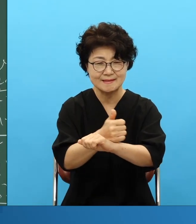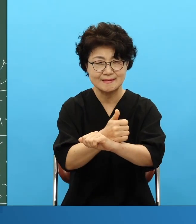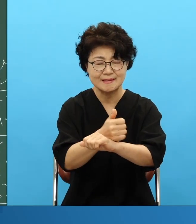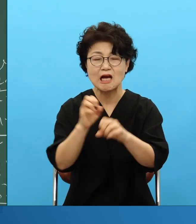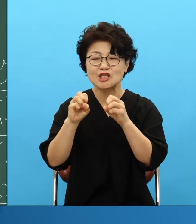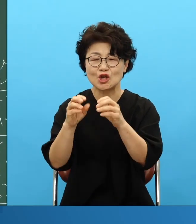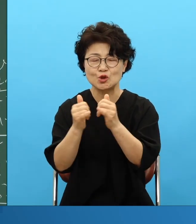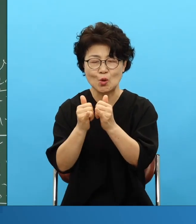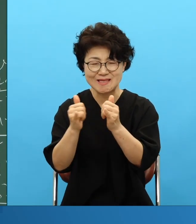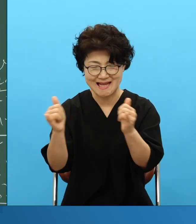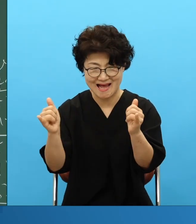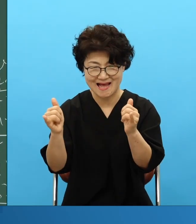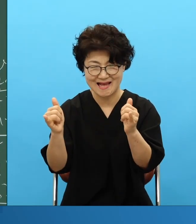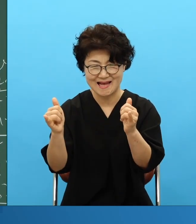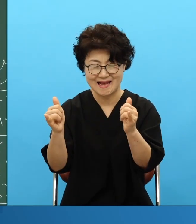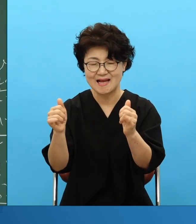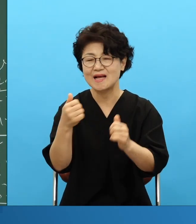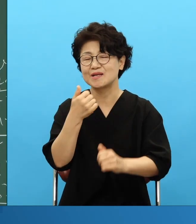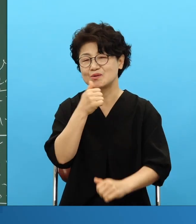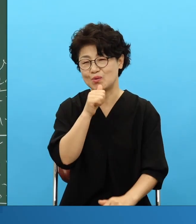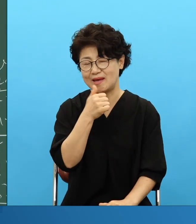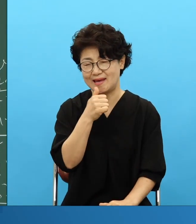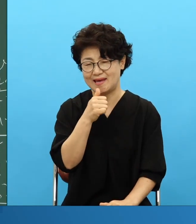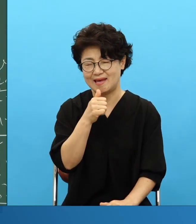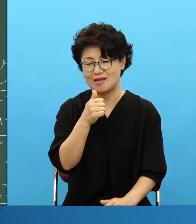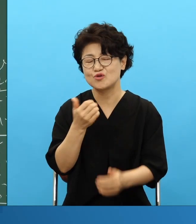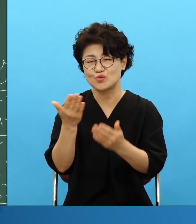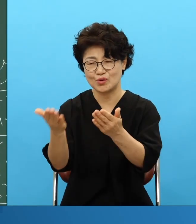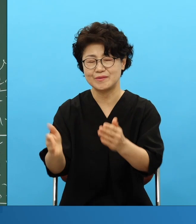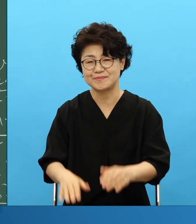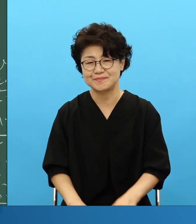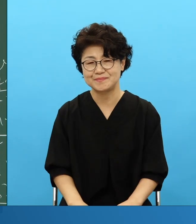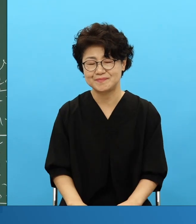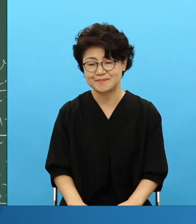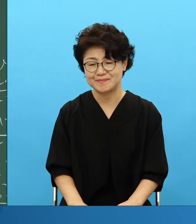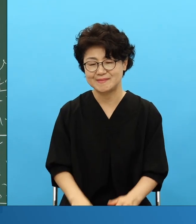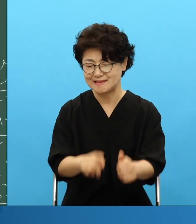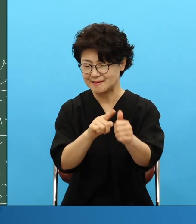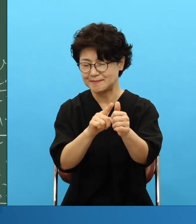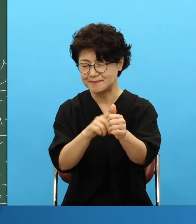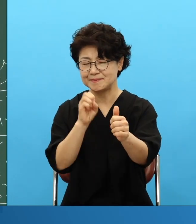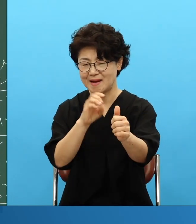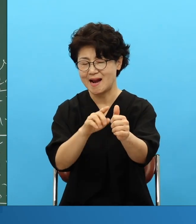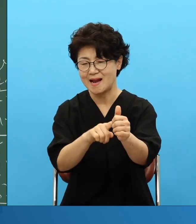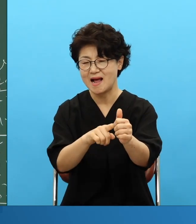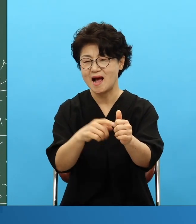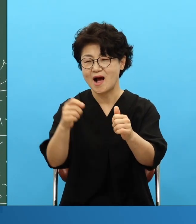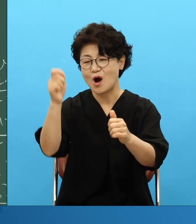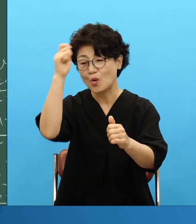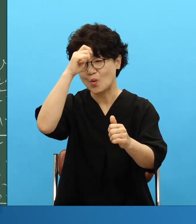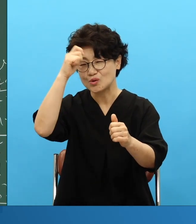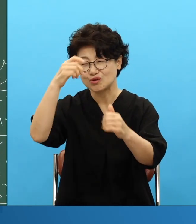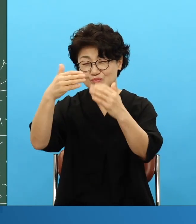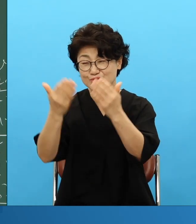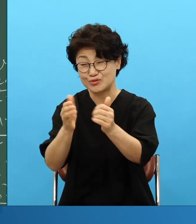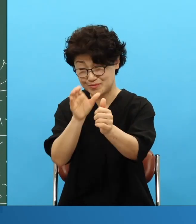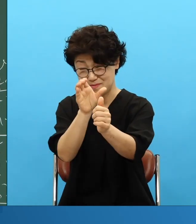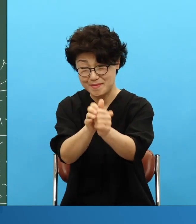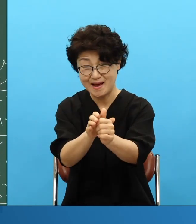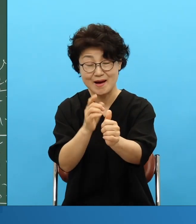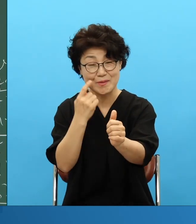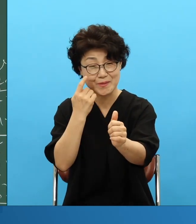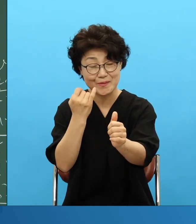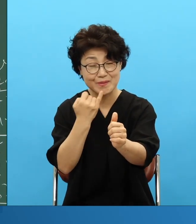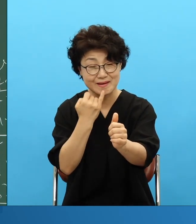And I introduced him. 우리 교회 고등부 하겠냐더니 하겠다더라고요. Can you be in charge of our high school department? 그래서 내가 이제 소개를